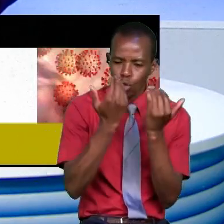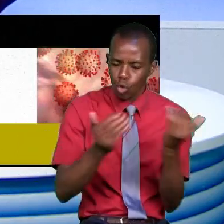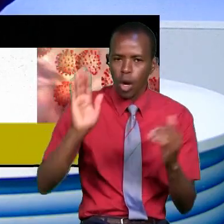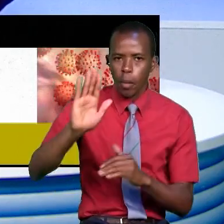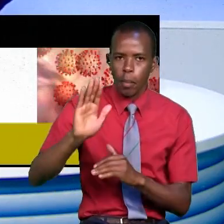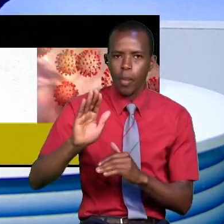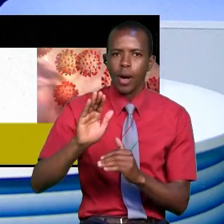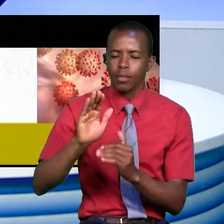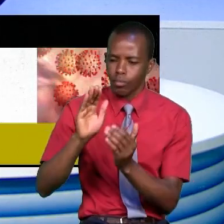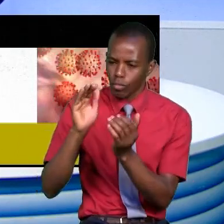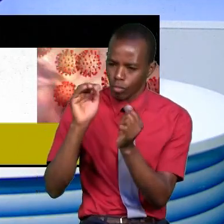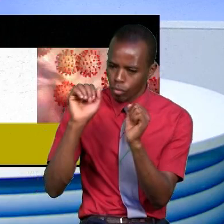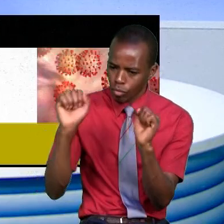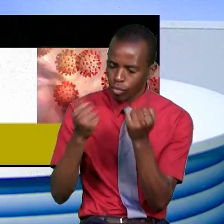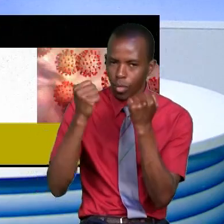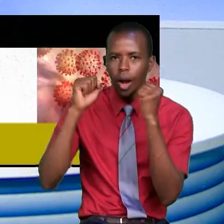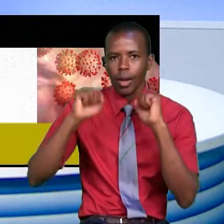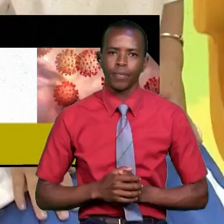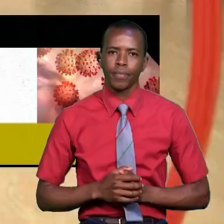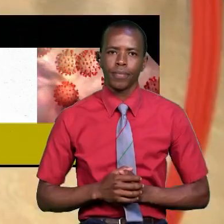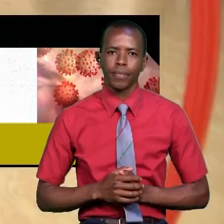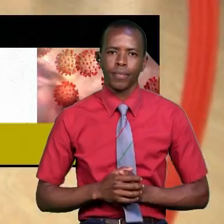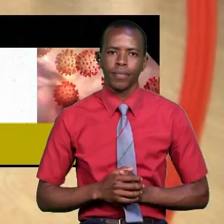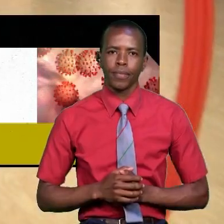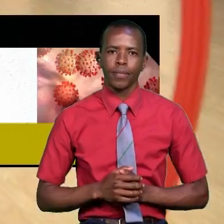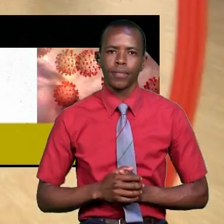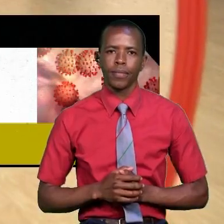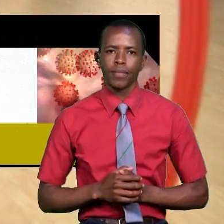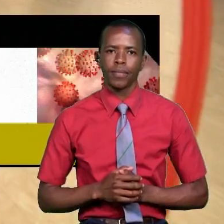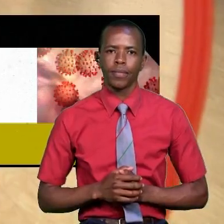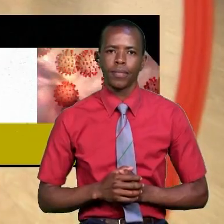wao wahifadhiwe. Chapter Boyt na hili.